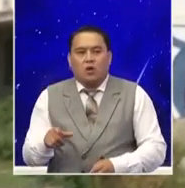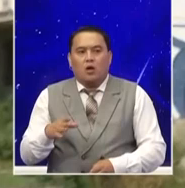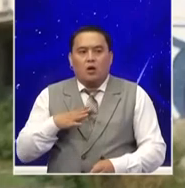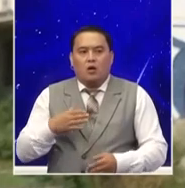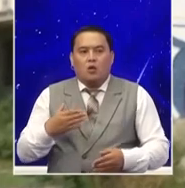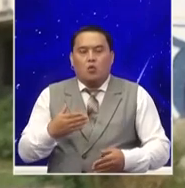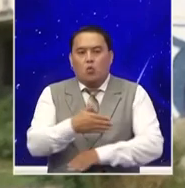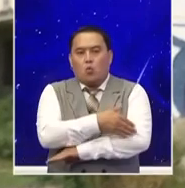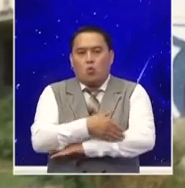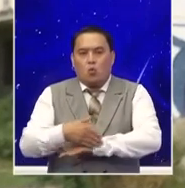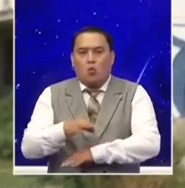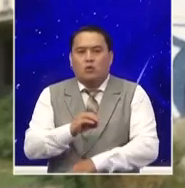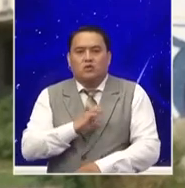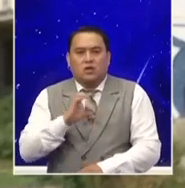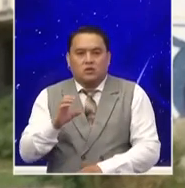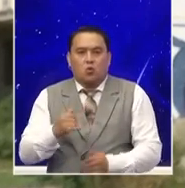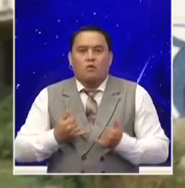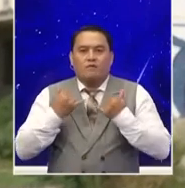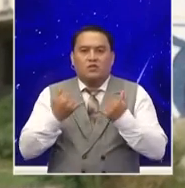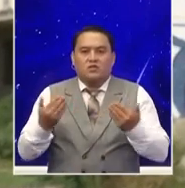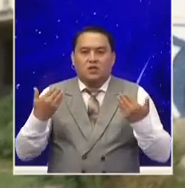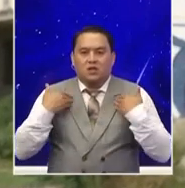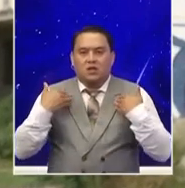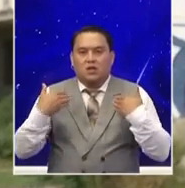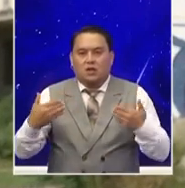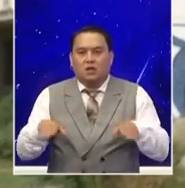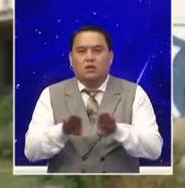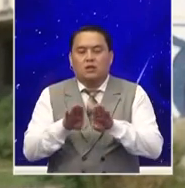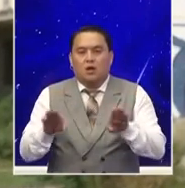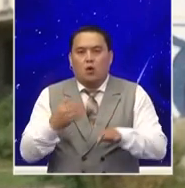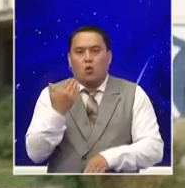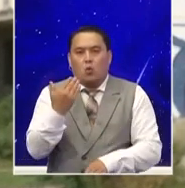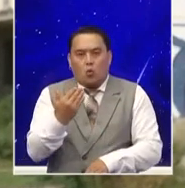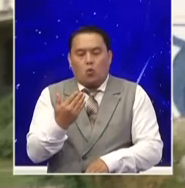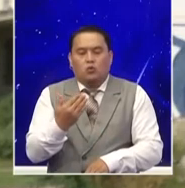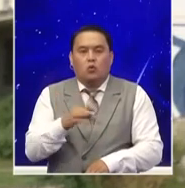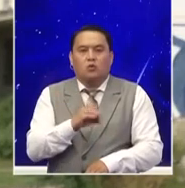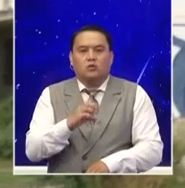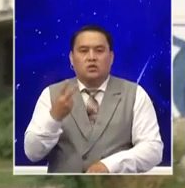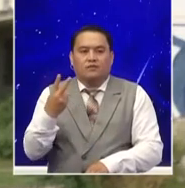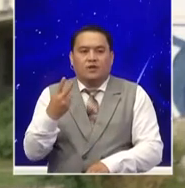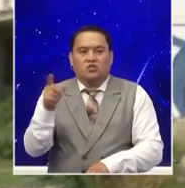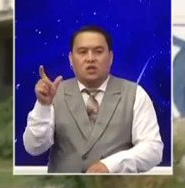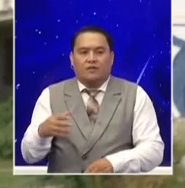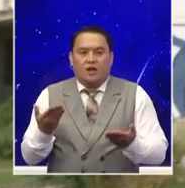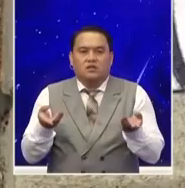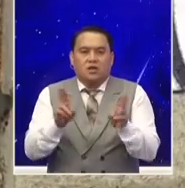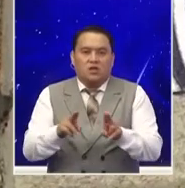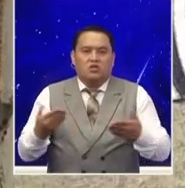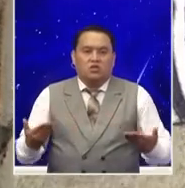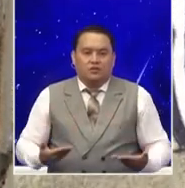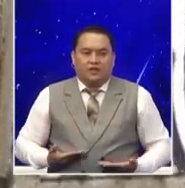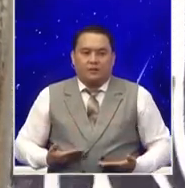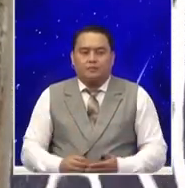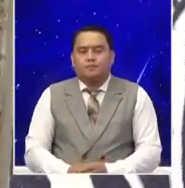облагородили улицу имени Олжаса. Это уважение к герою. Мы должны равняться на таких, как он. Благодаря Олжасу 2 человека остались живы.